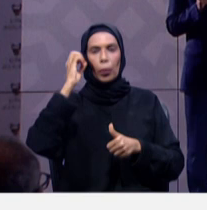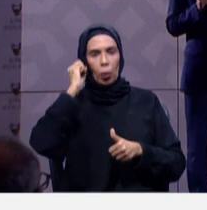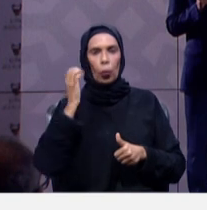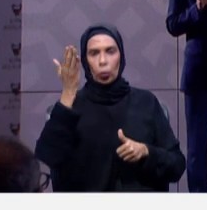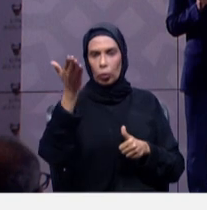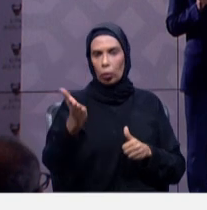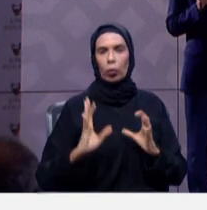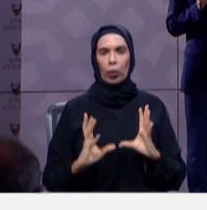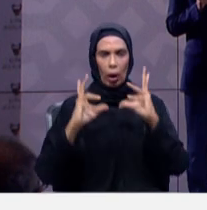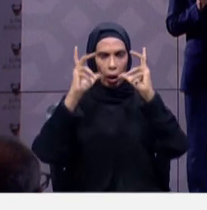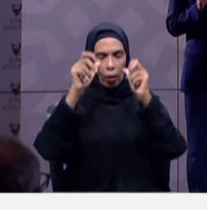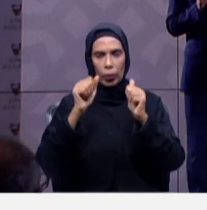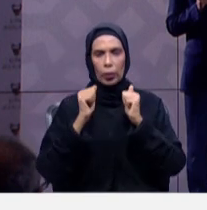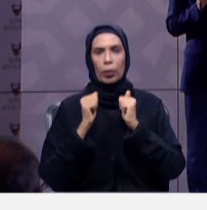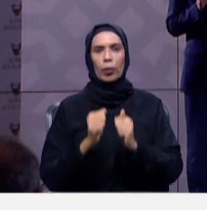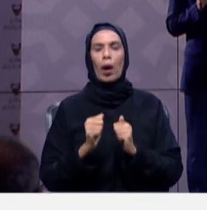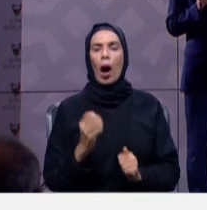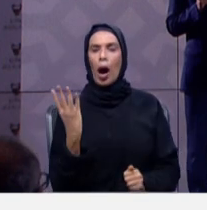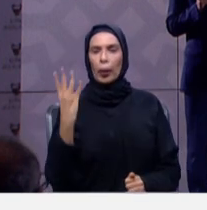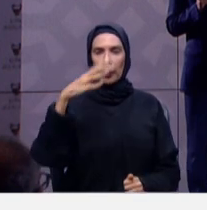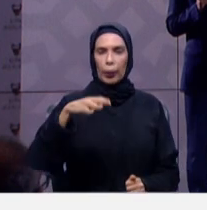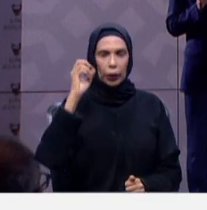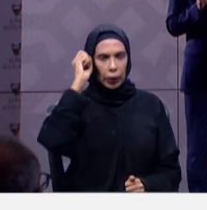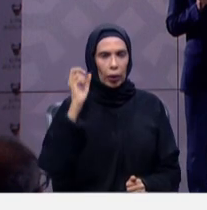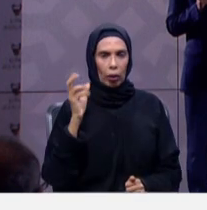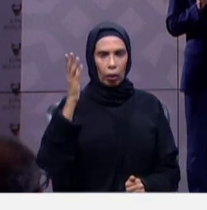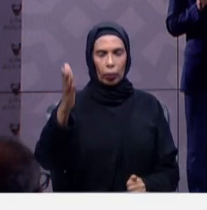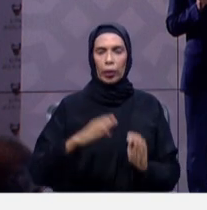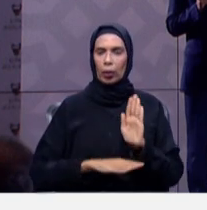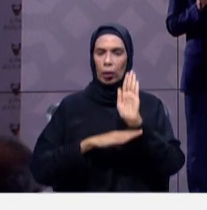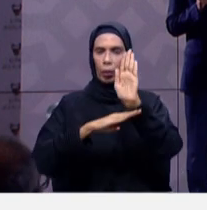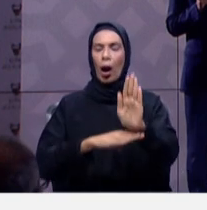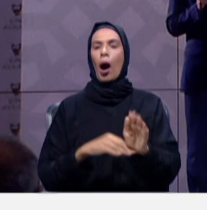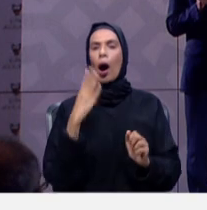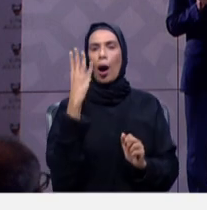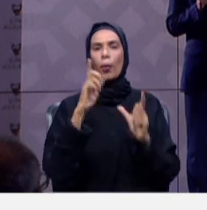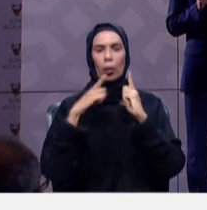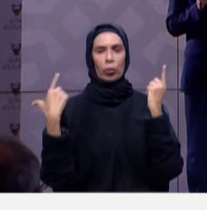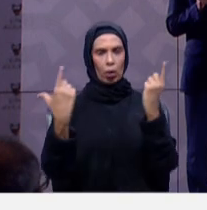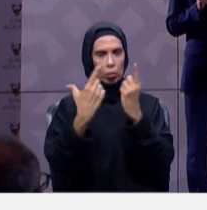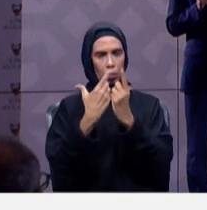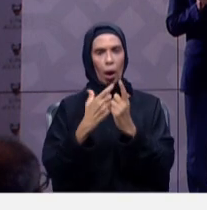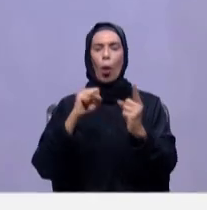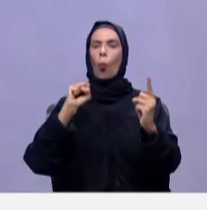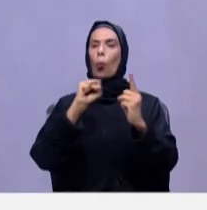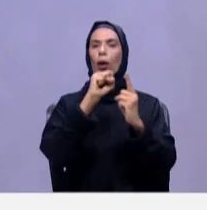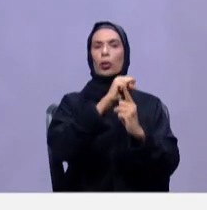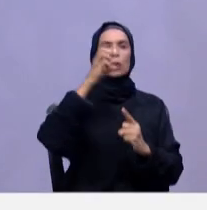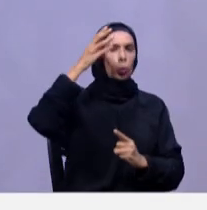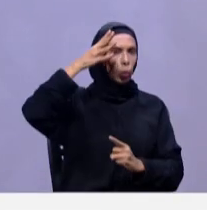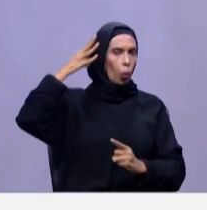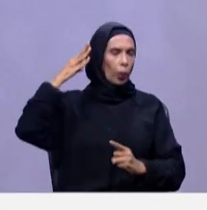المتأهلة والمتضمنة 40 فكرة، حيث تم عرضها على 4 لجان من ذوي الشأن والاختصاص.